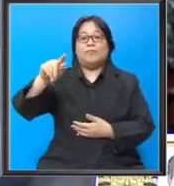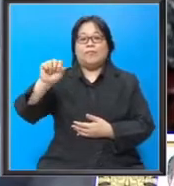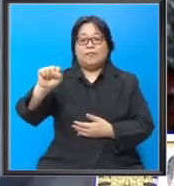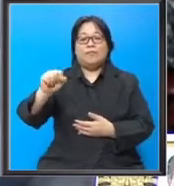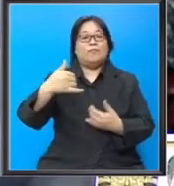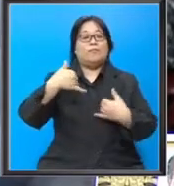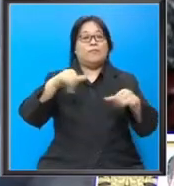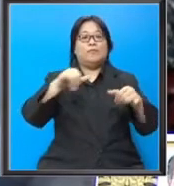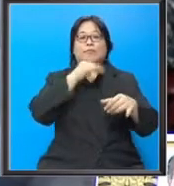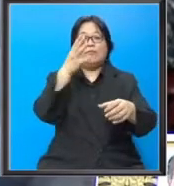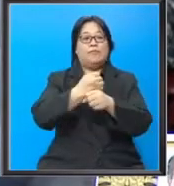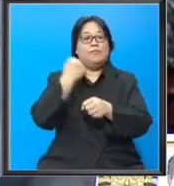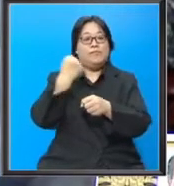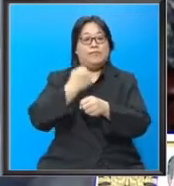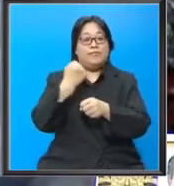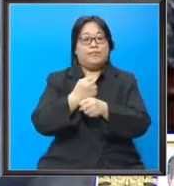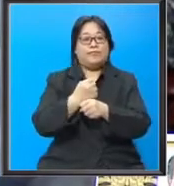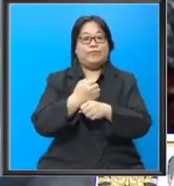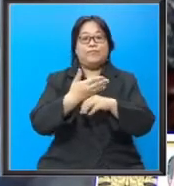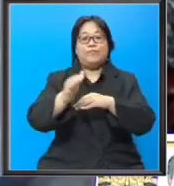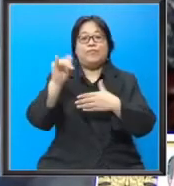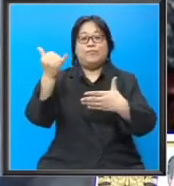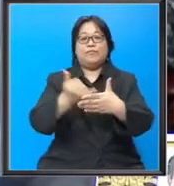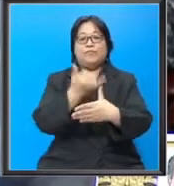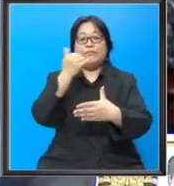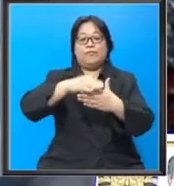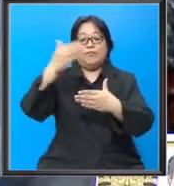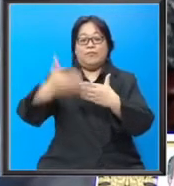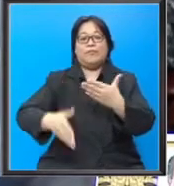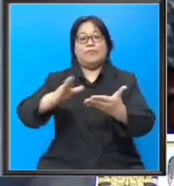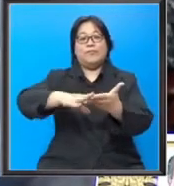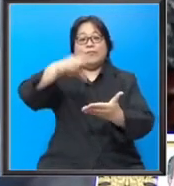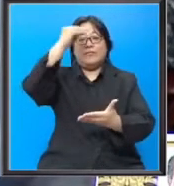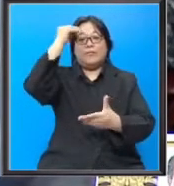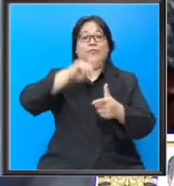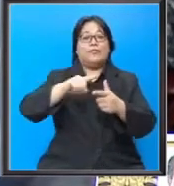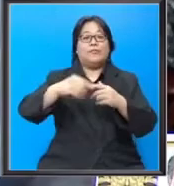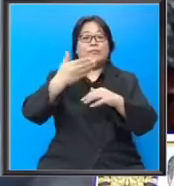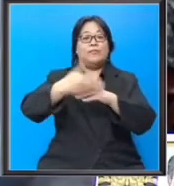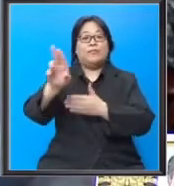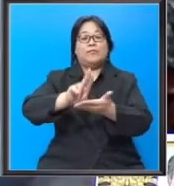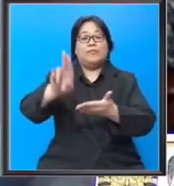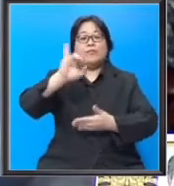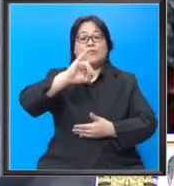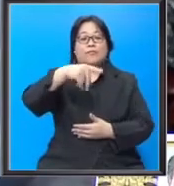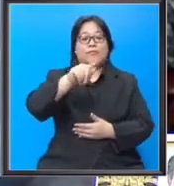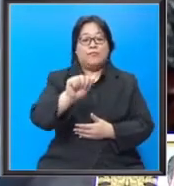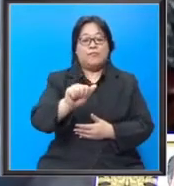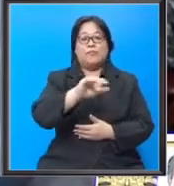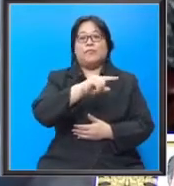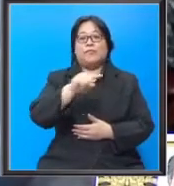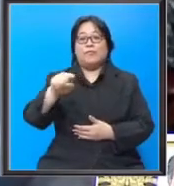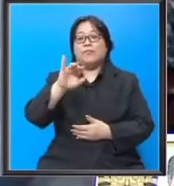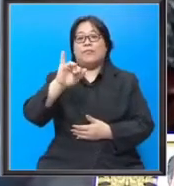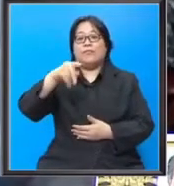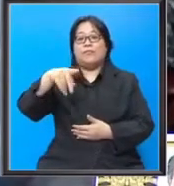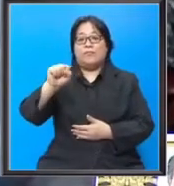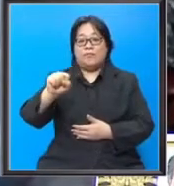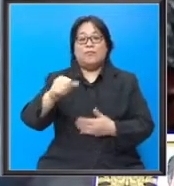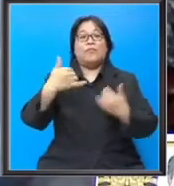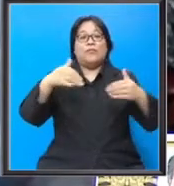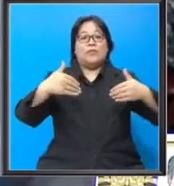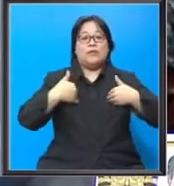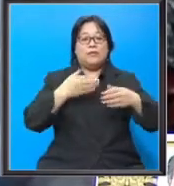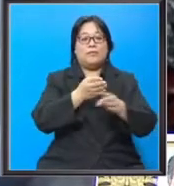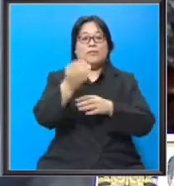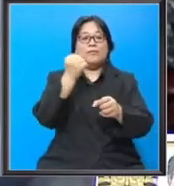yang masih tidak mendapat pekerjaan setelah 6 bulan tamat pengajian atau graduan lepasan IPT atau PTS yang kini punya